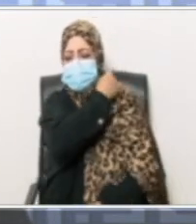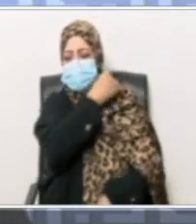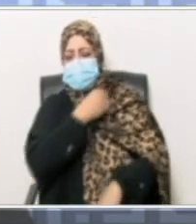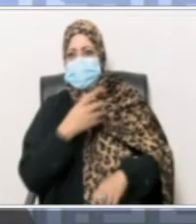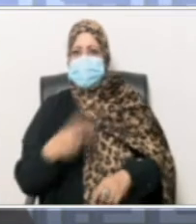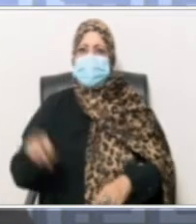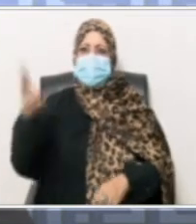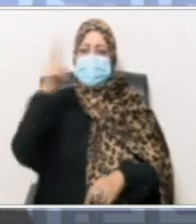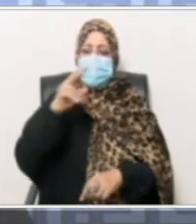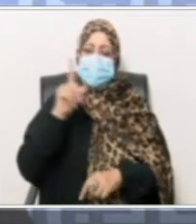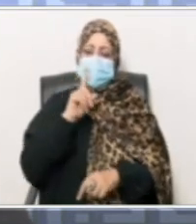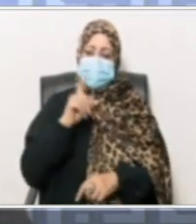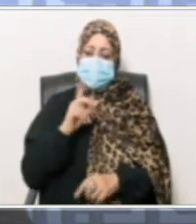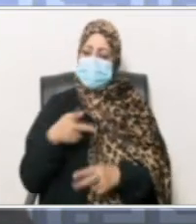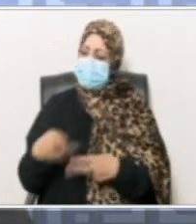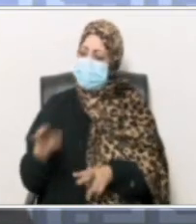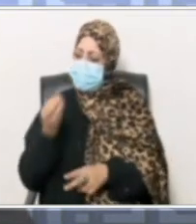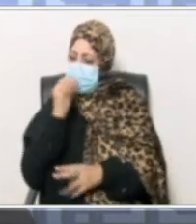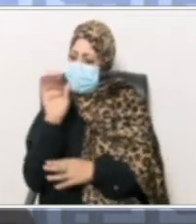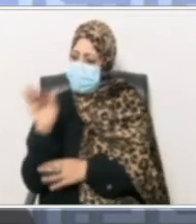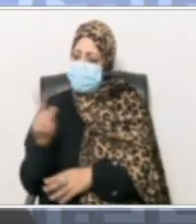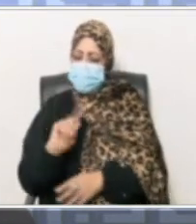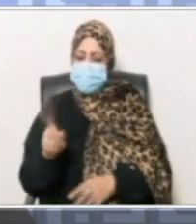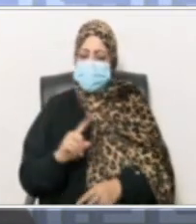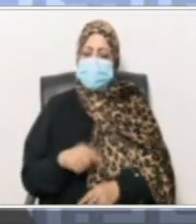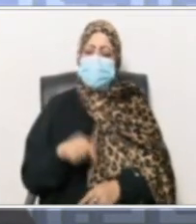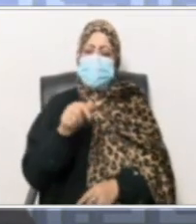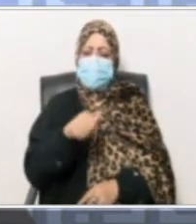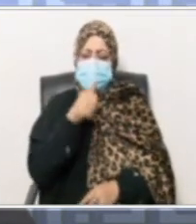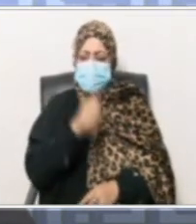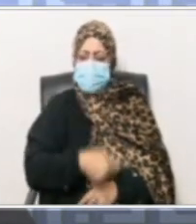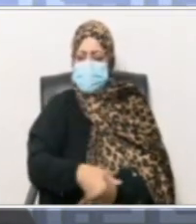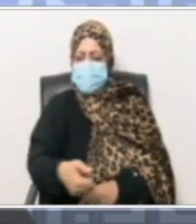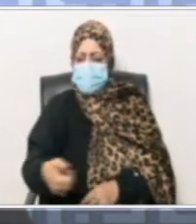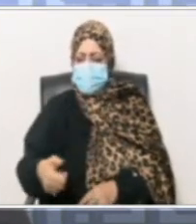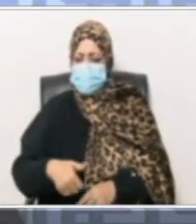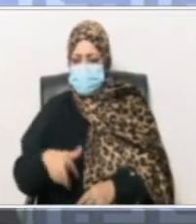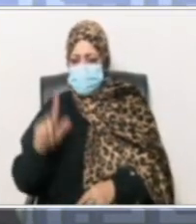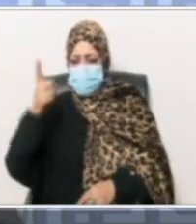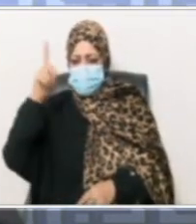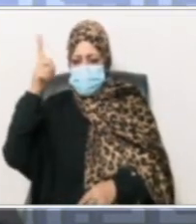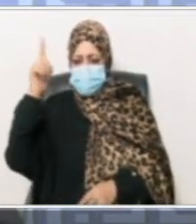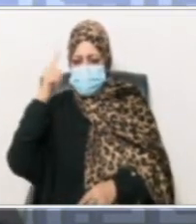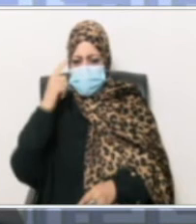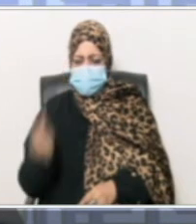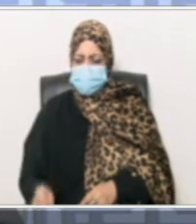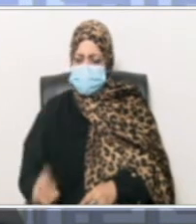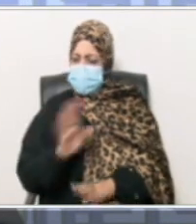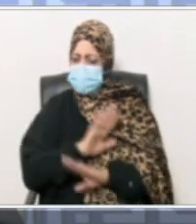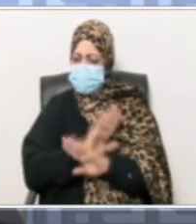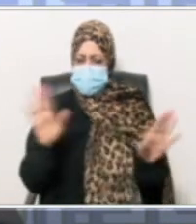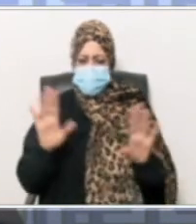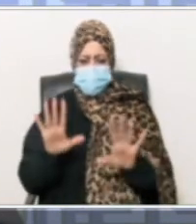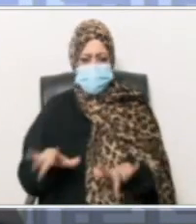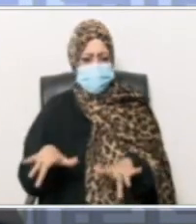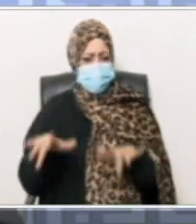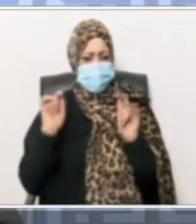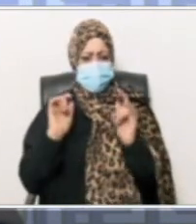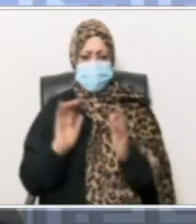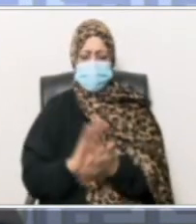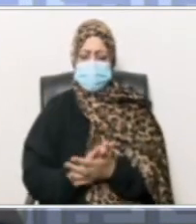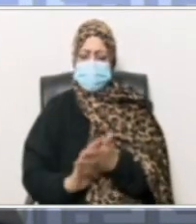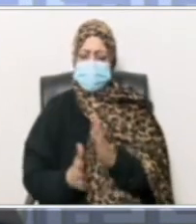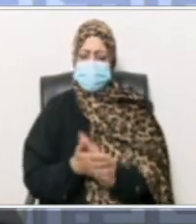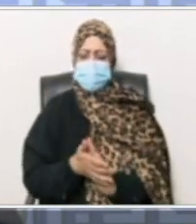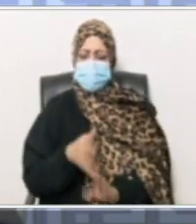ماشي يرشش في المية على قبرها، ما عادش ينفع الكلام هذا. فصب الماء على القبر من البدع ولا